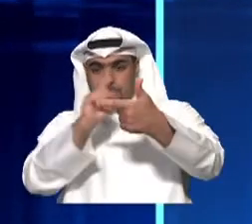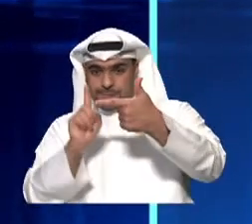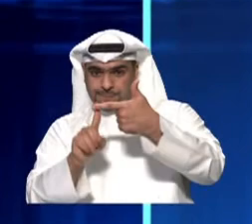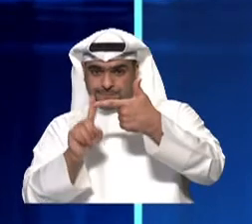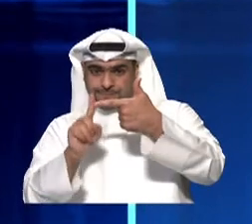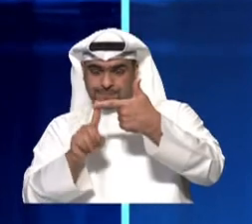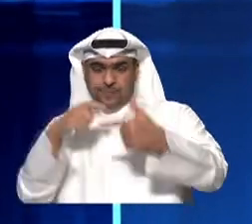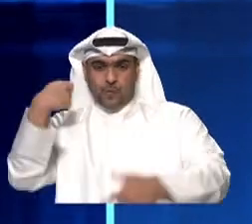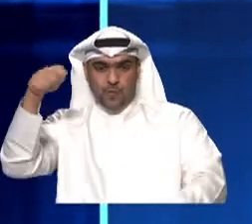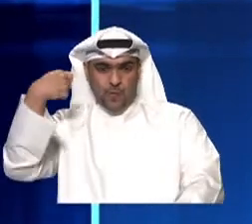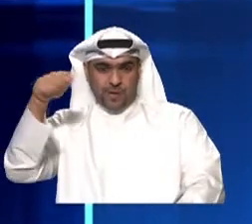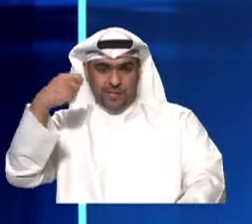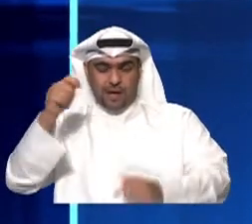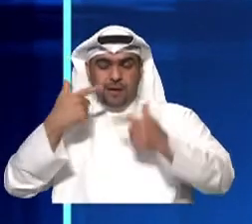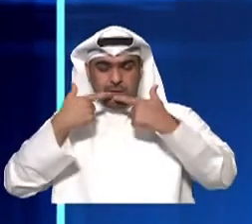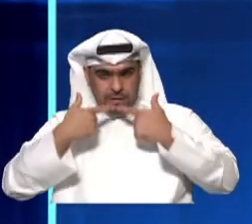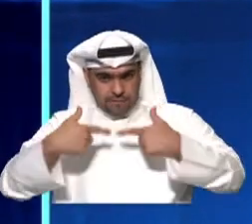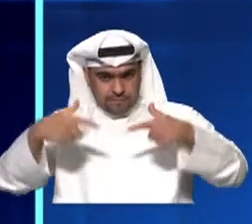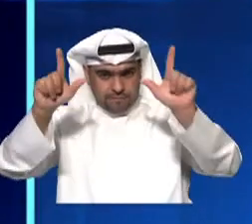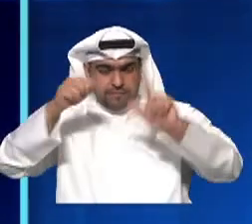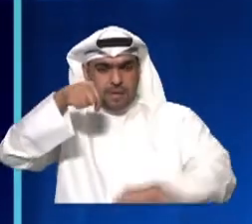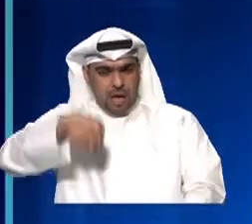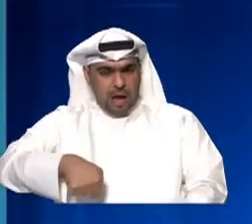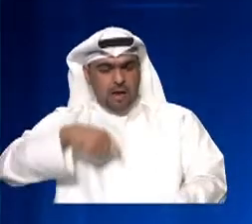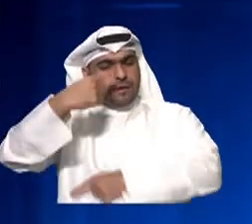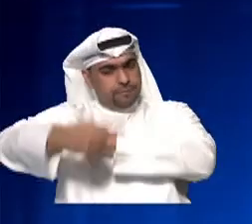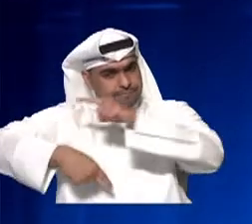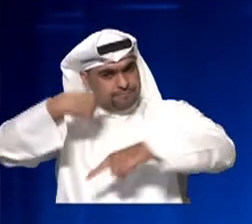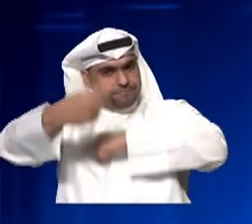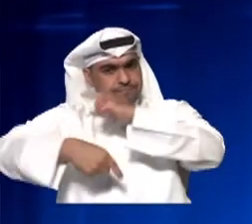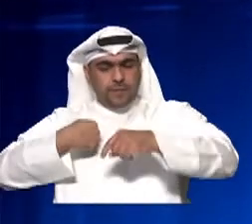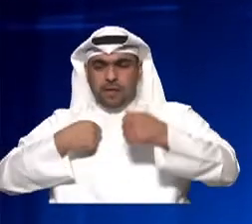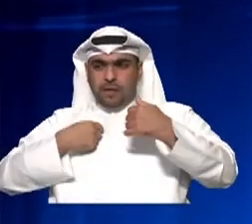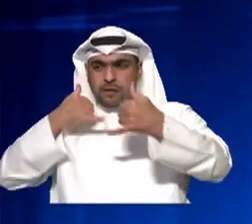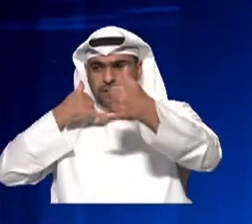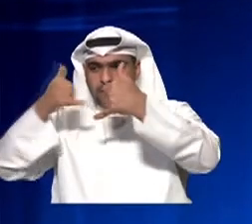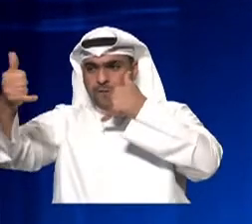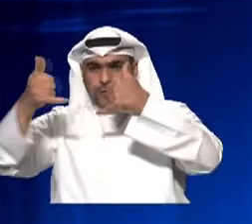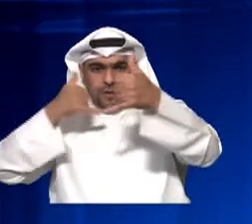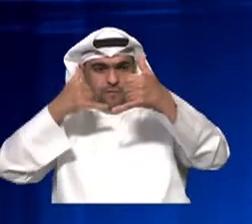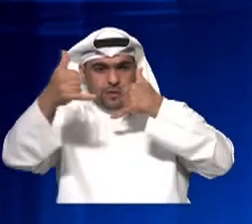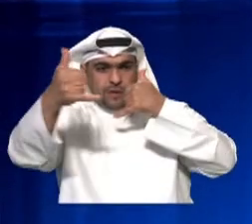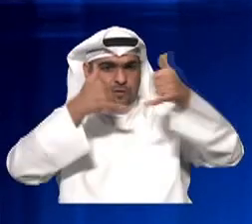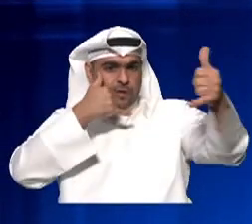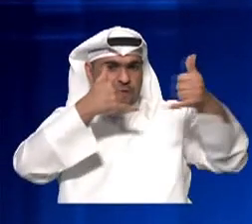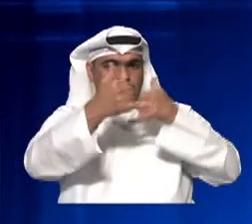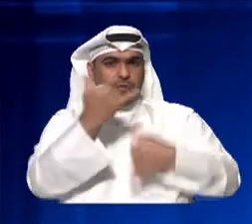المساعي والاتصالات مع الدول الشقيقة والصديقة لتحقيق هذا الهدف.